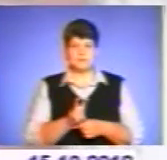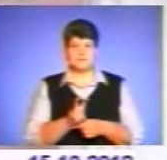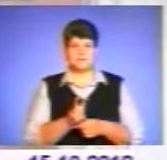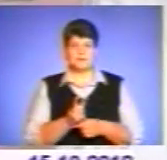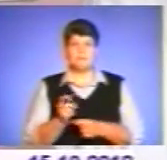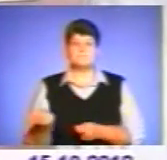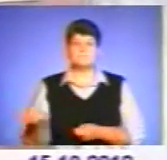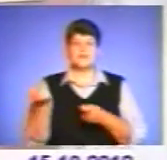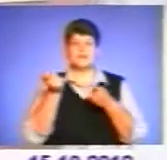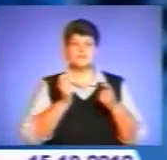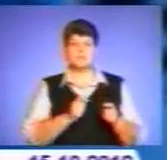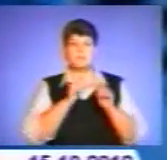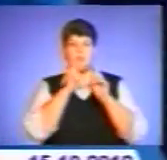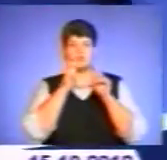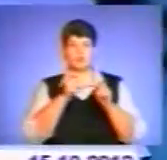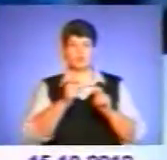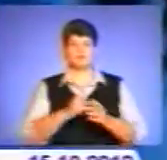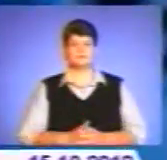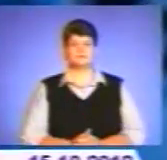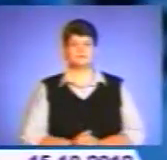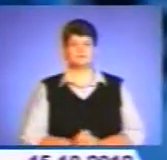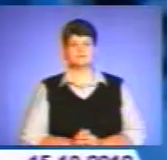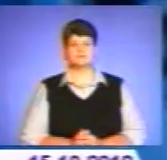принесе подарунок.